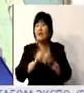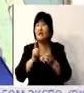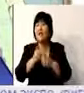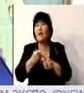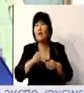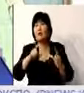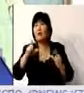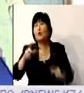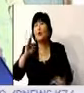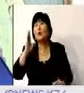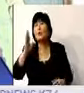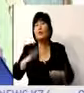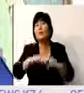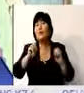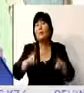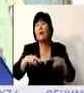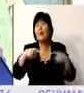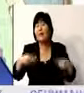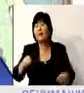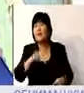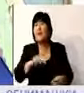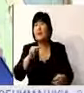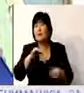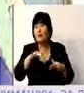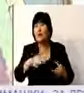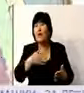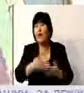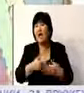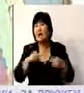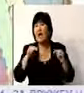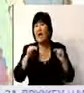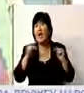Среди студентов, будущих специалистов различных профилей, проводится активная антикоррупционная работа.